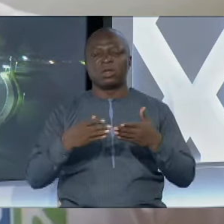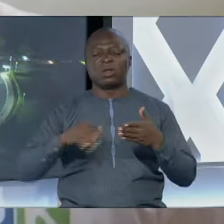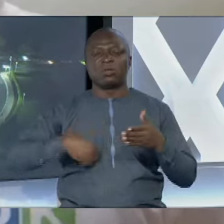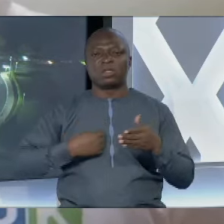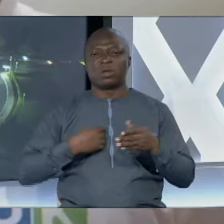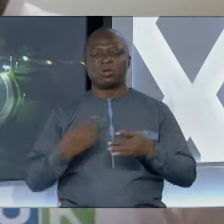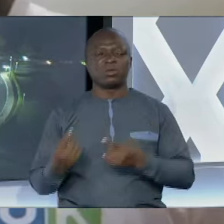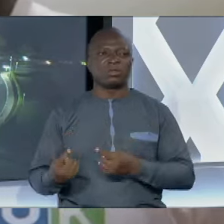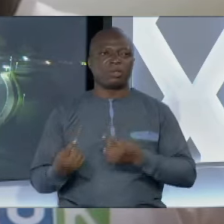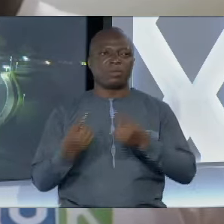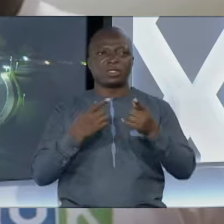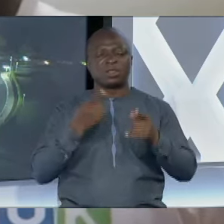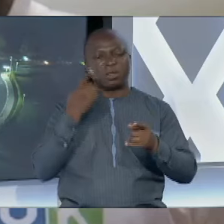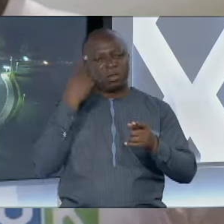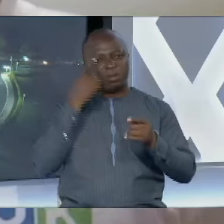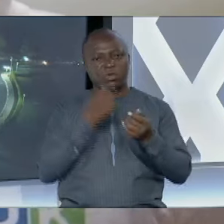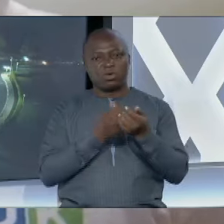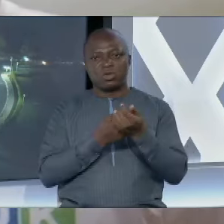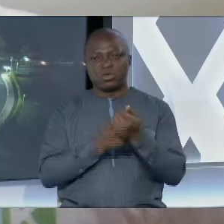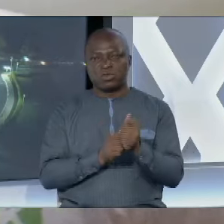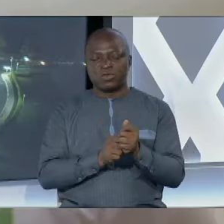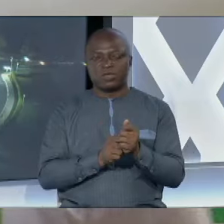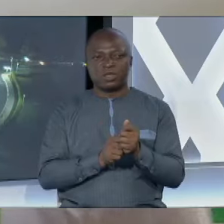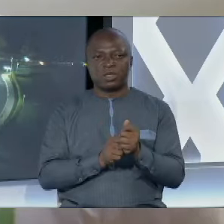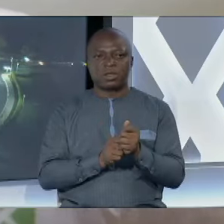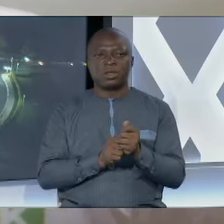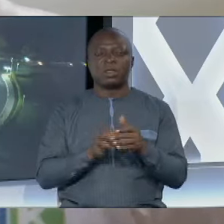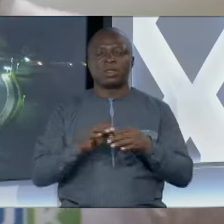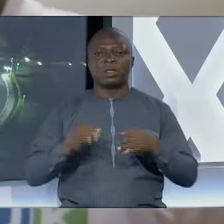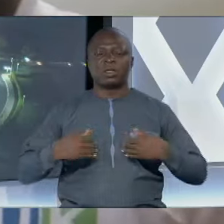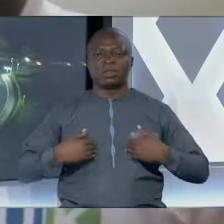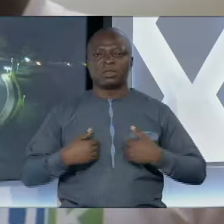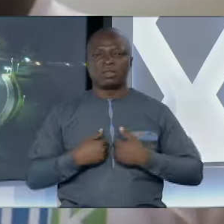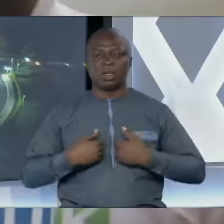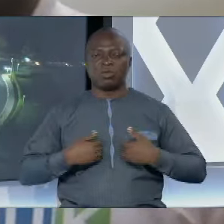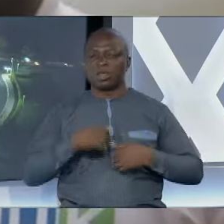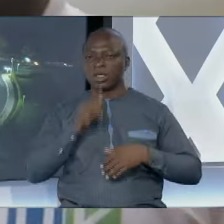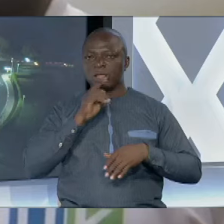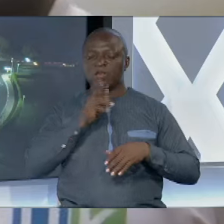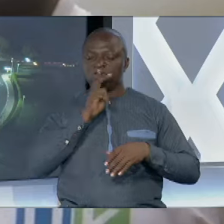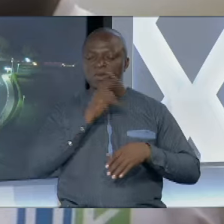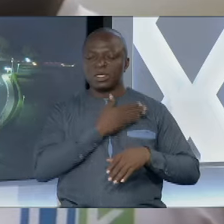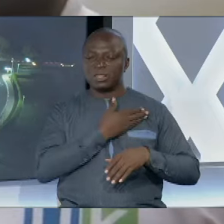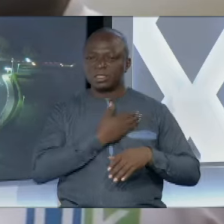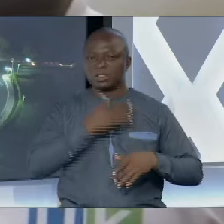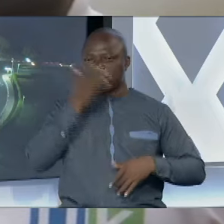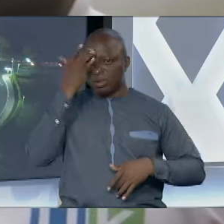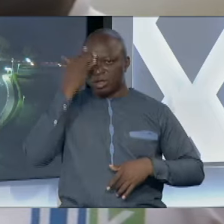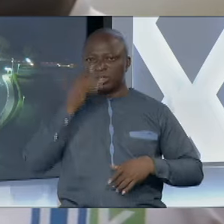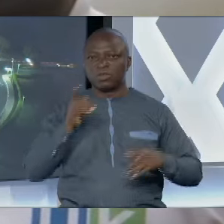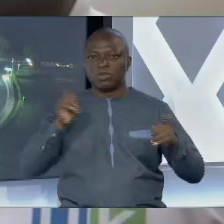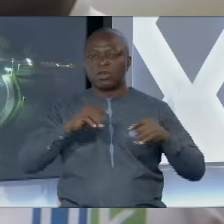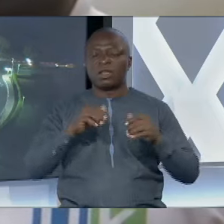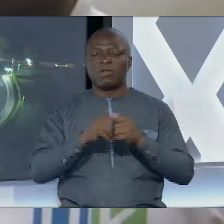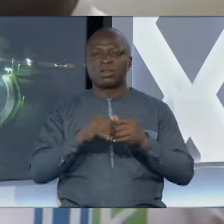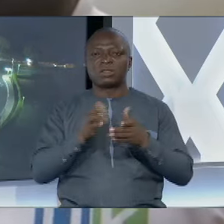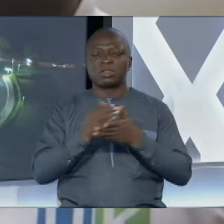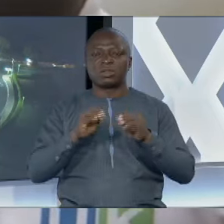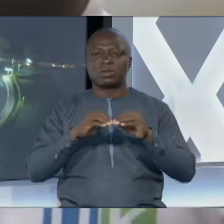nous déplacer pour le suivi des animaux qui étaient sérieusement malades ou qui sont venus avec un handicap